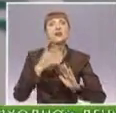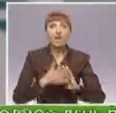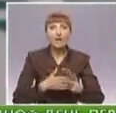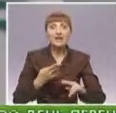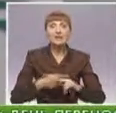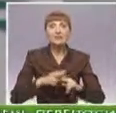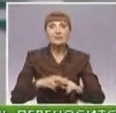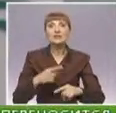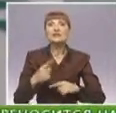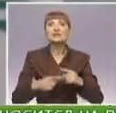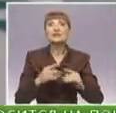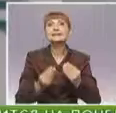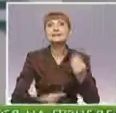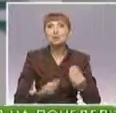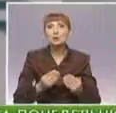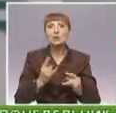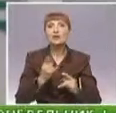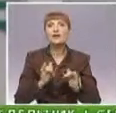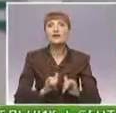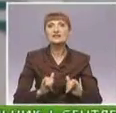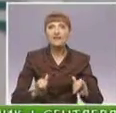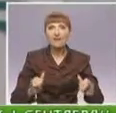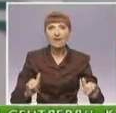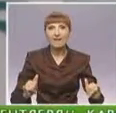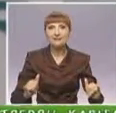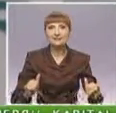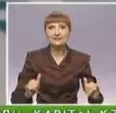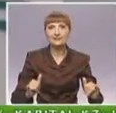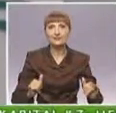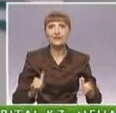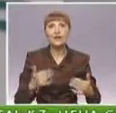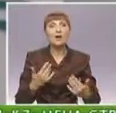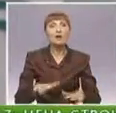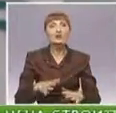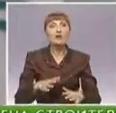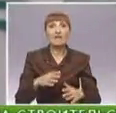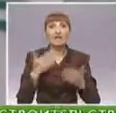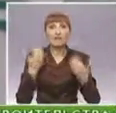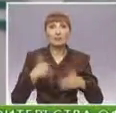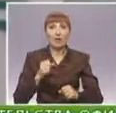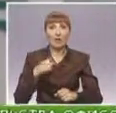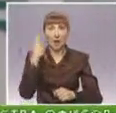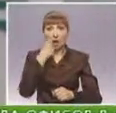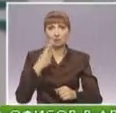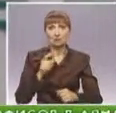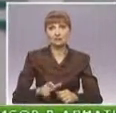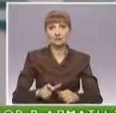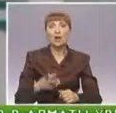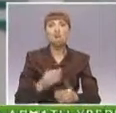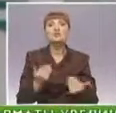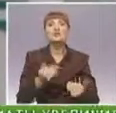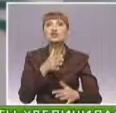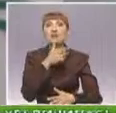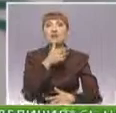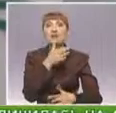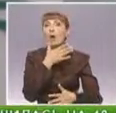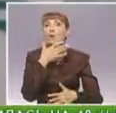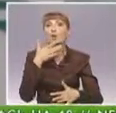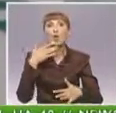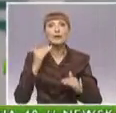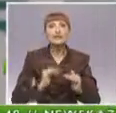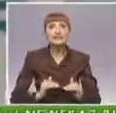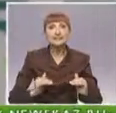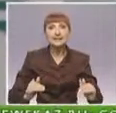через игру ребенок развивается, учится жить в социуме, формируется как личность. Но, к сожалению, в настоящее время многие